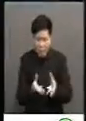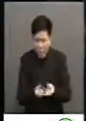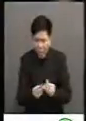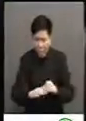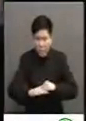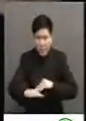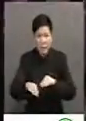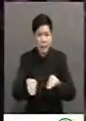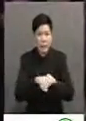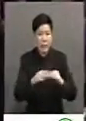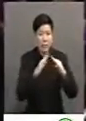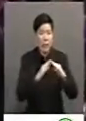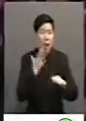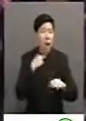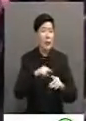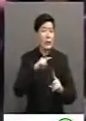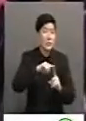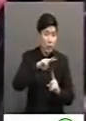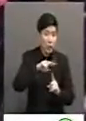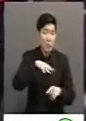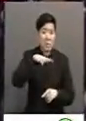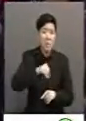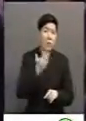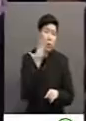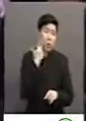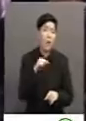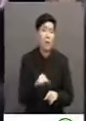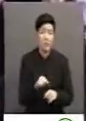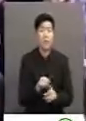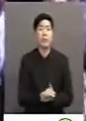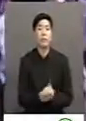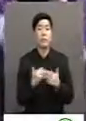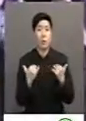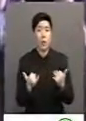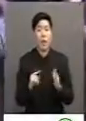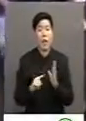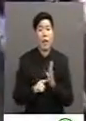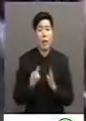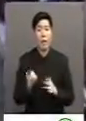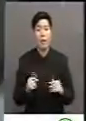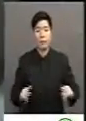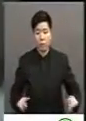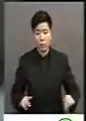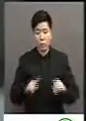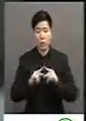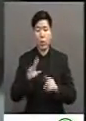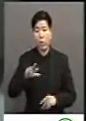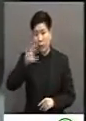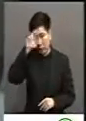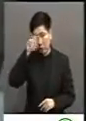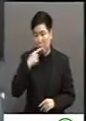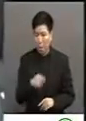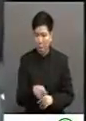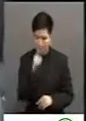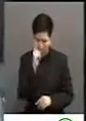ใกล้ๆกับซากวิหารฟาโรห์รามเสสที่2ที่เมืองโบราณเฮลิโอโพลิสค่ะซึ่งในตอนแรกกระทรวงโบราณสถานอียิปต์ย